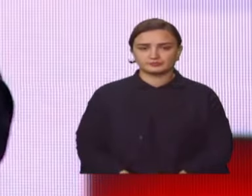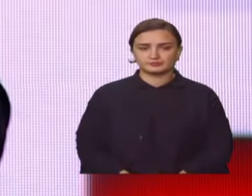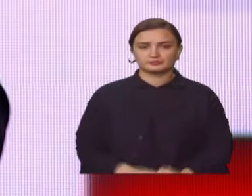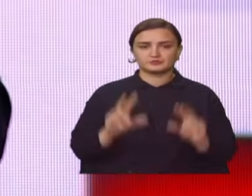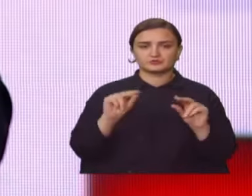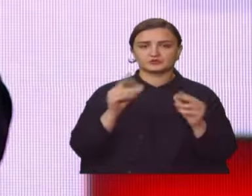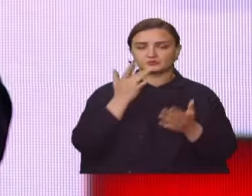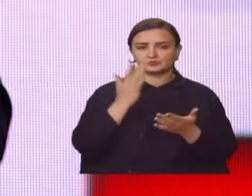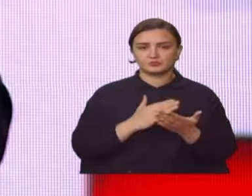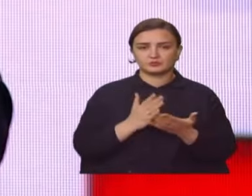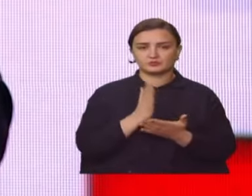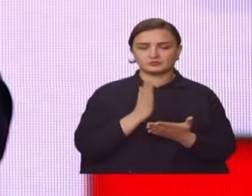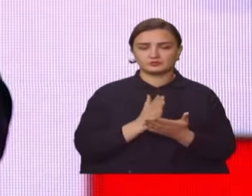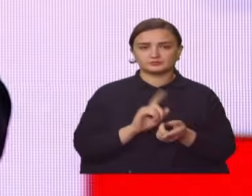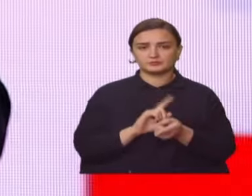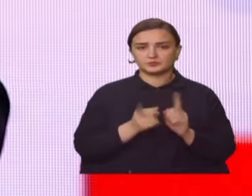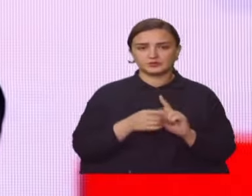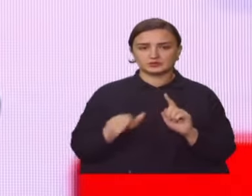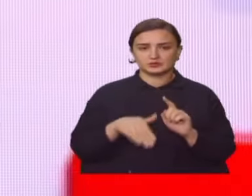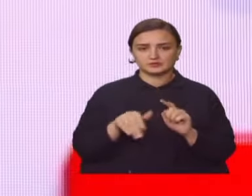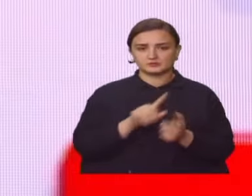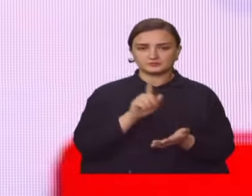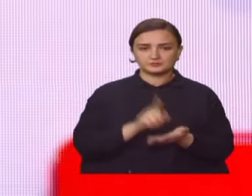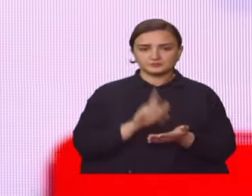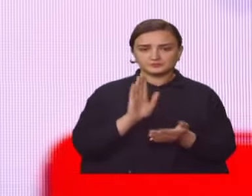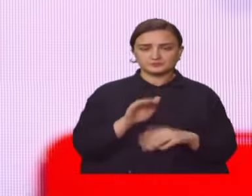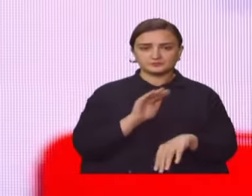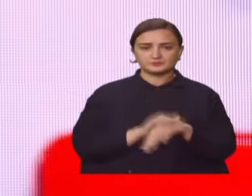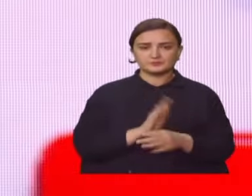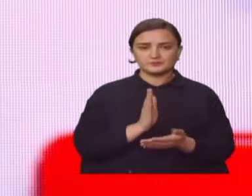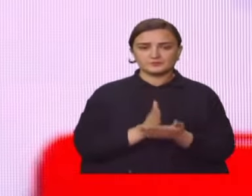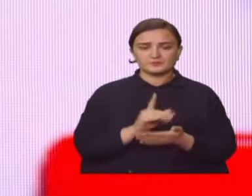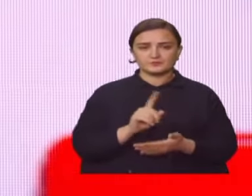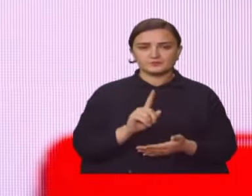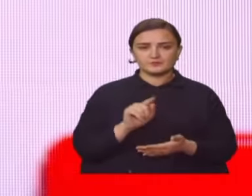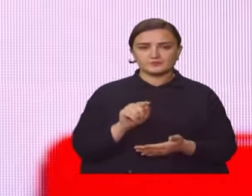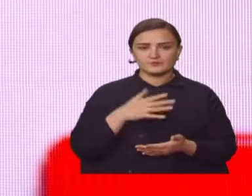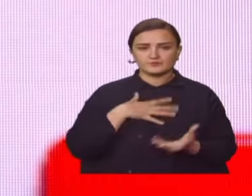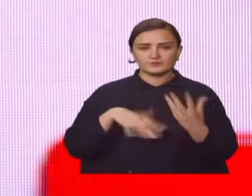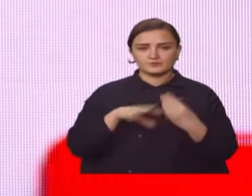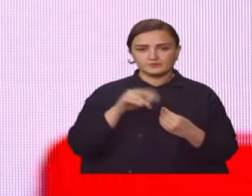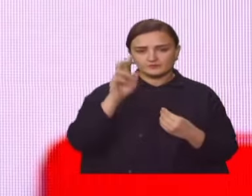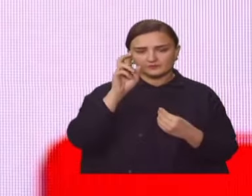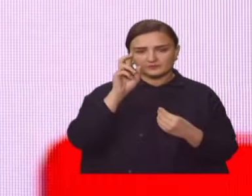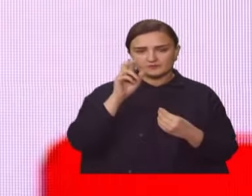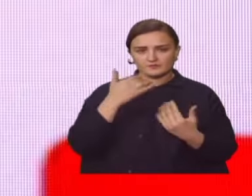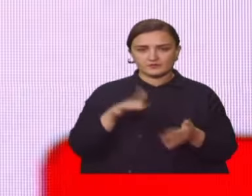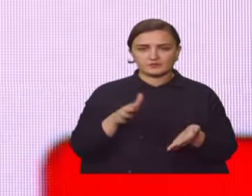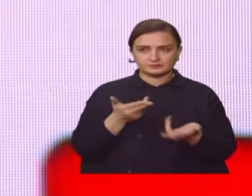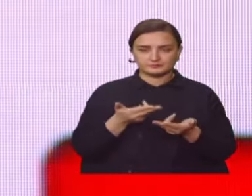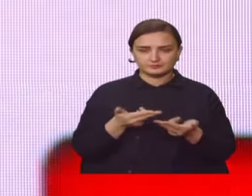მშვიდობის პოლიტიკა არის უალტერნატივო და ფაქტი არის, რომ ჩვენმა ხელისუფლებამ დაამტკიცა,